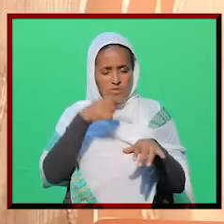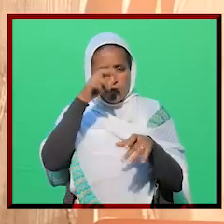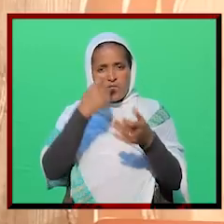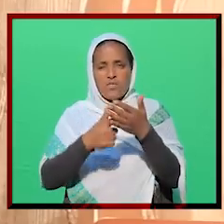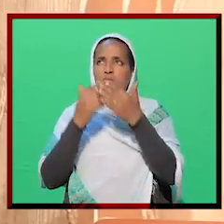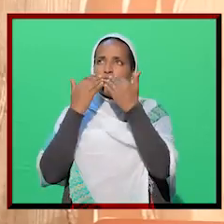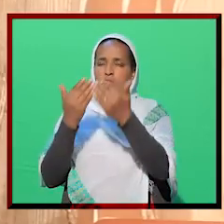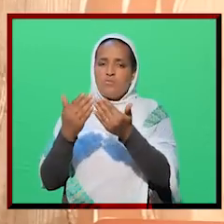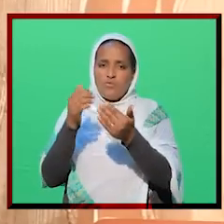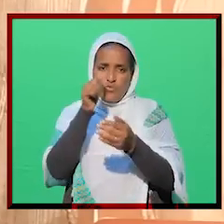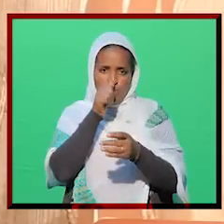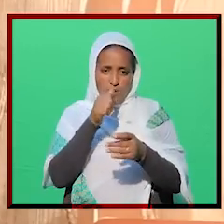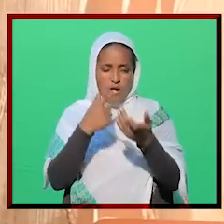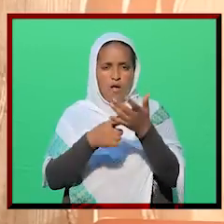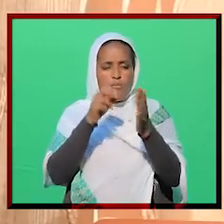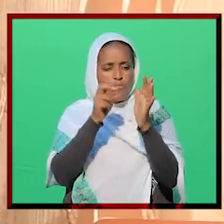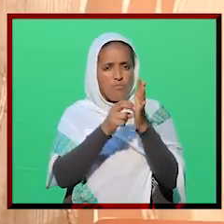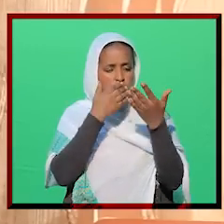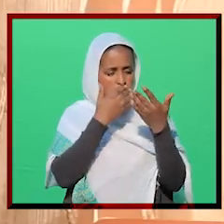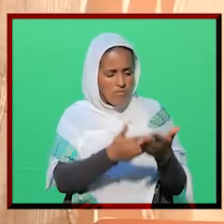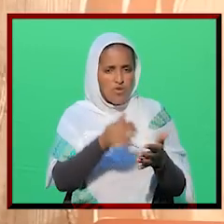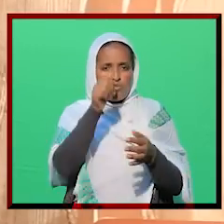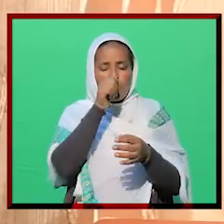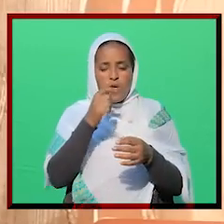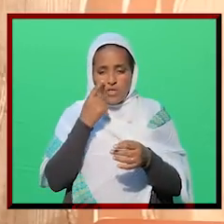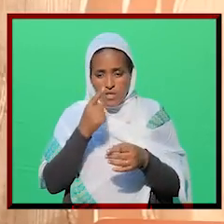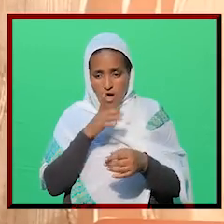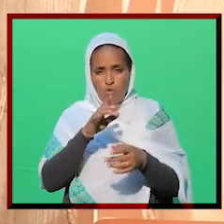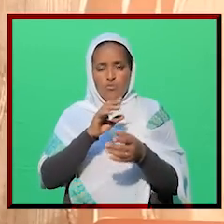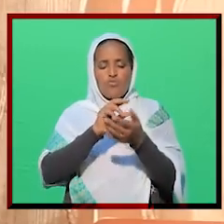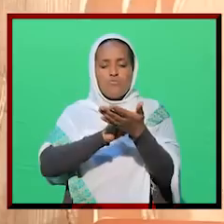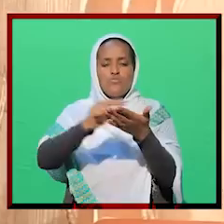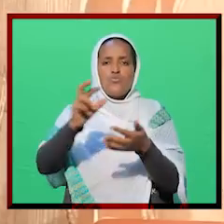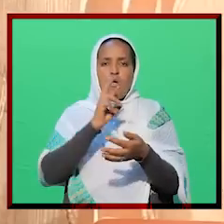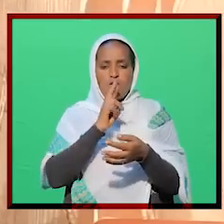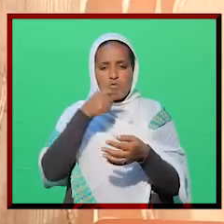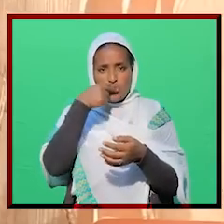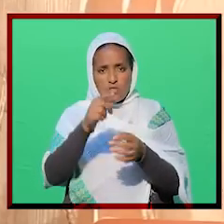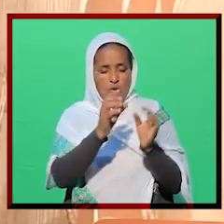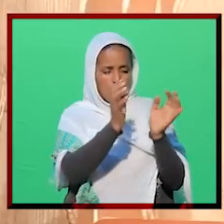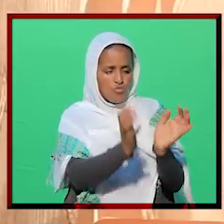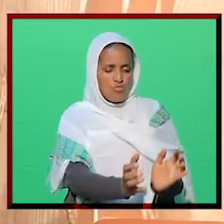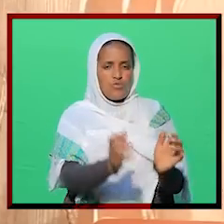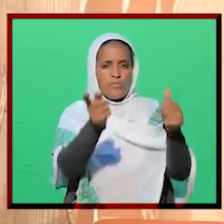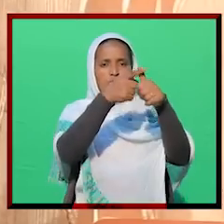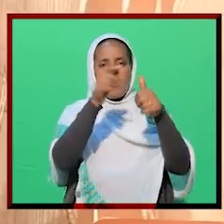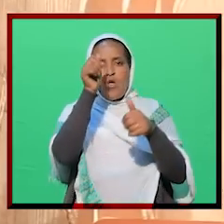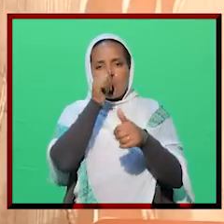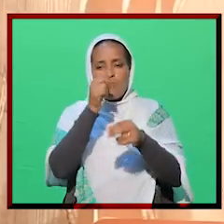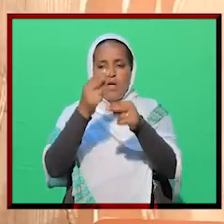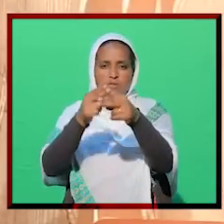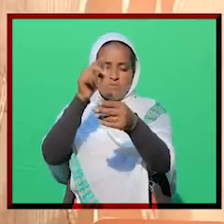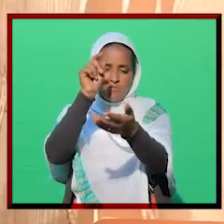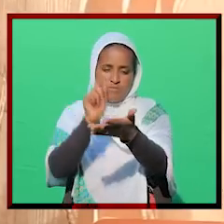ተመስግናለች ኢትዮጵያ ይላል። ሳያዩ የሚያምኑ ብፁዓን ናቸው ከተባሉት የመጀመሪያው ኢትዮጵያ ናት ብለው ነው አባ ጊዮርጊስ የሚያነሳዋት ማለት ነው።